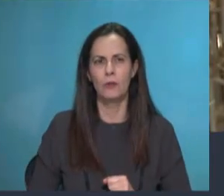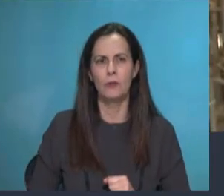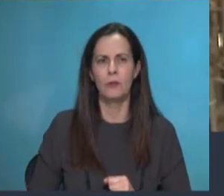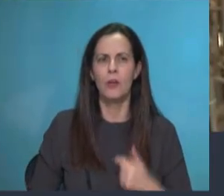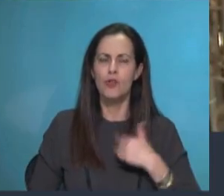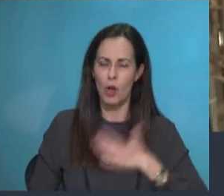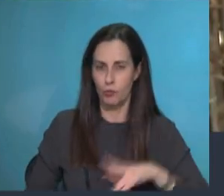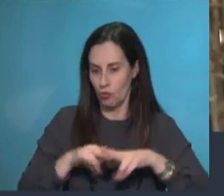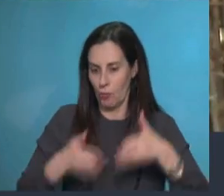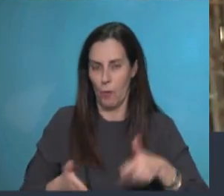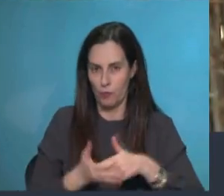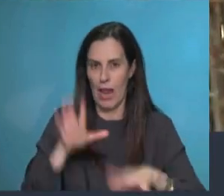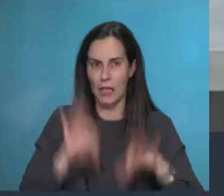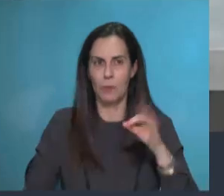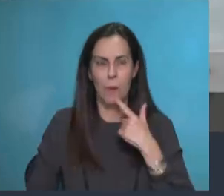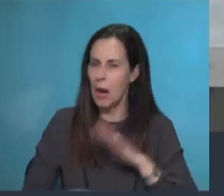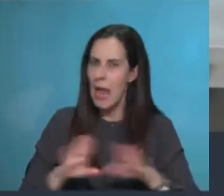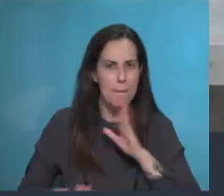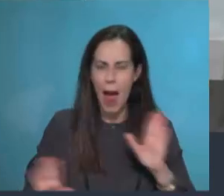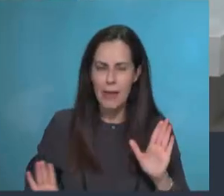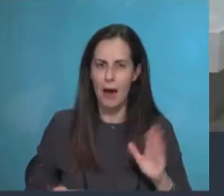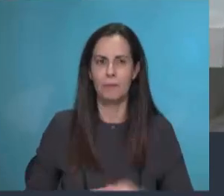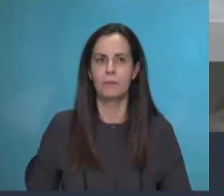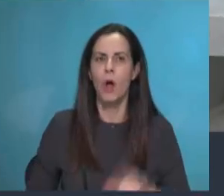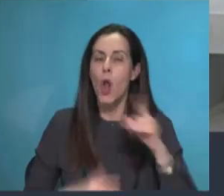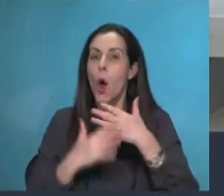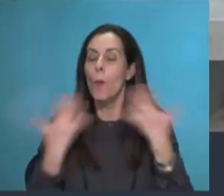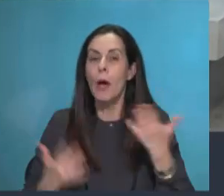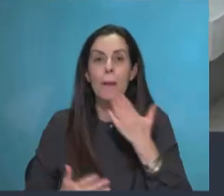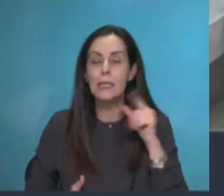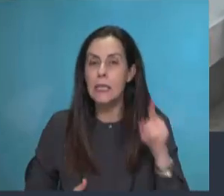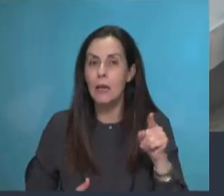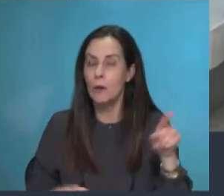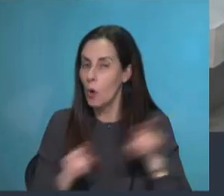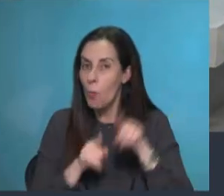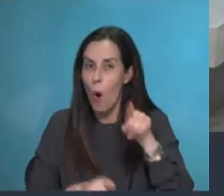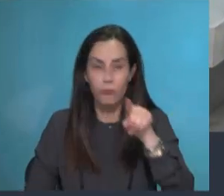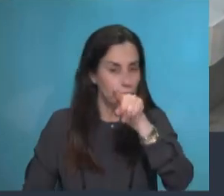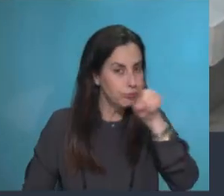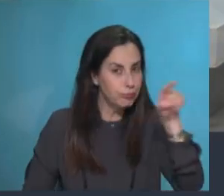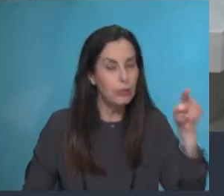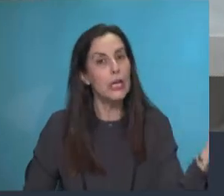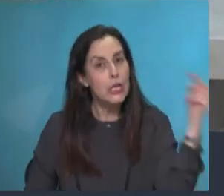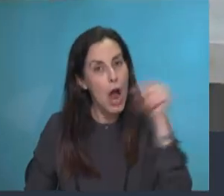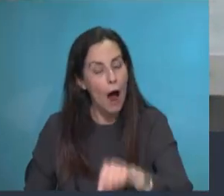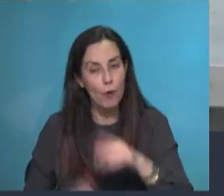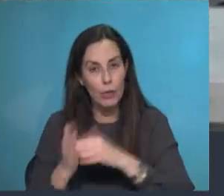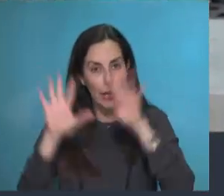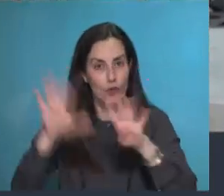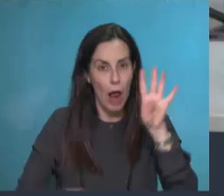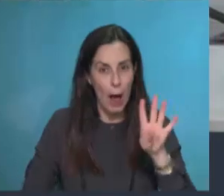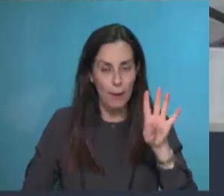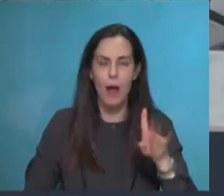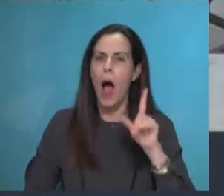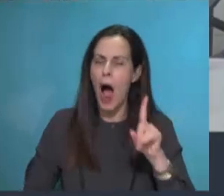שאני רוצה להישאר כאן בשביל להצביע. הוא אמר לי, אין בעיה. לא ברור כמה ישראלים כמו אמיר, מאיה ועידו יגיעו לתשעה באפריל,